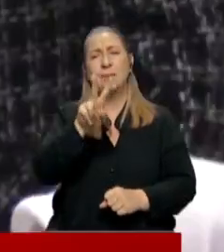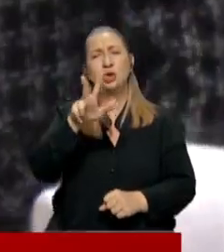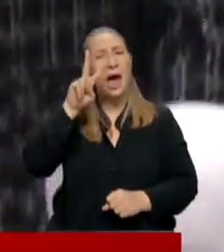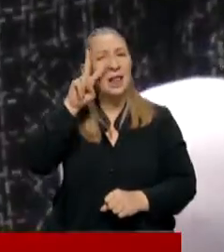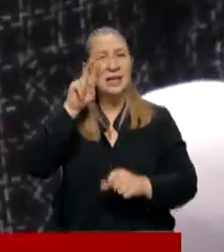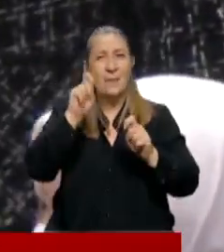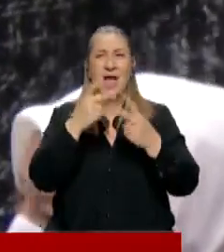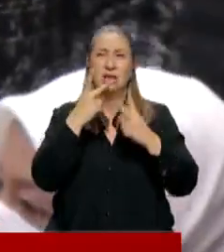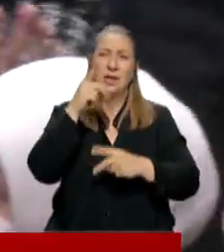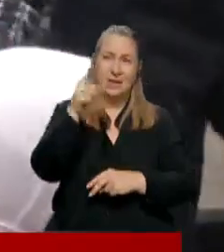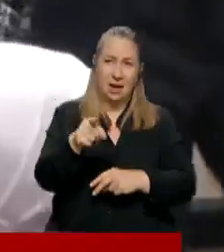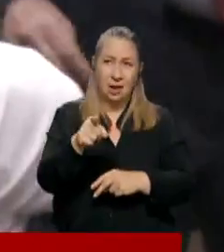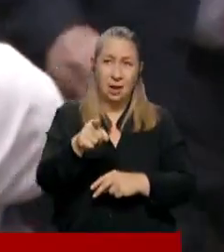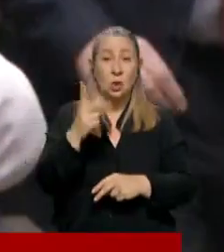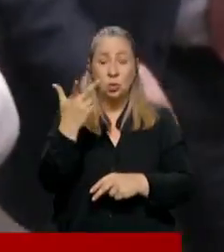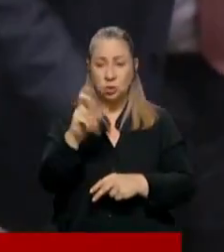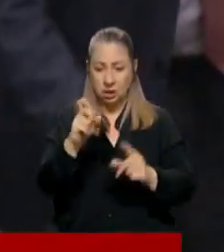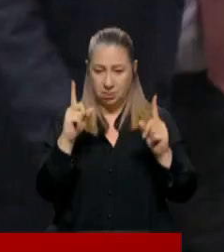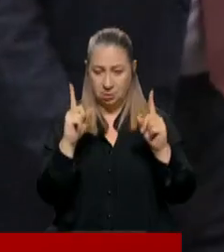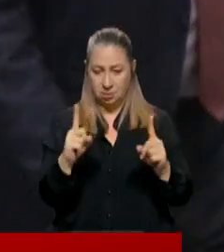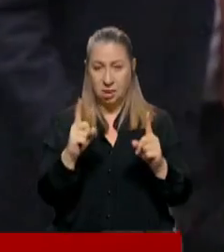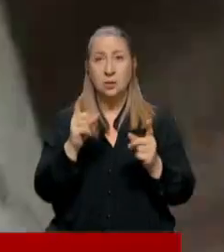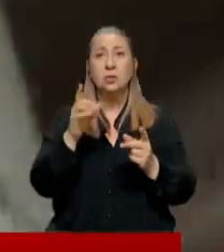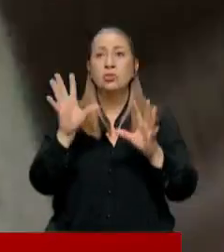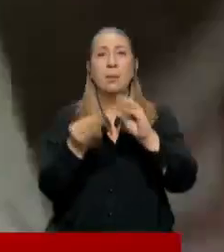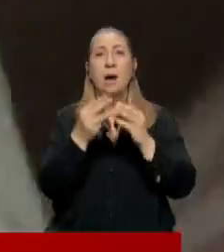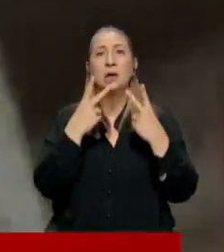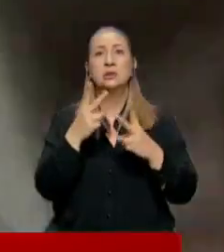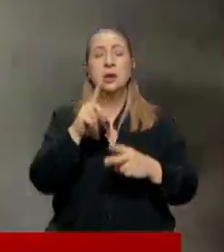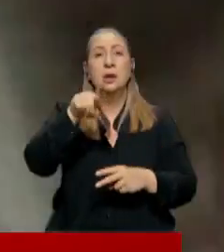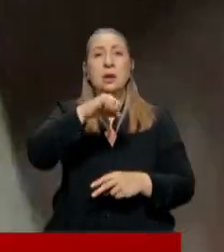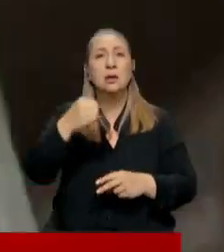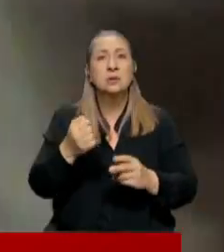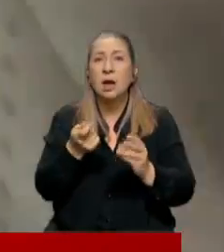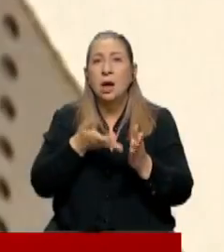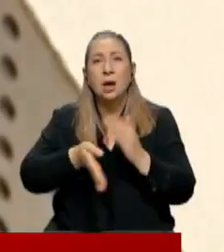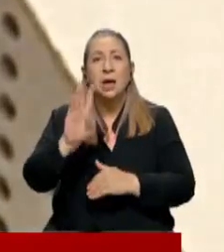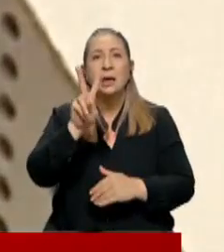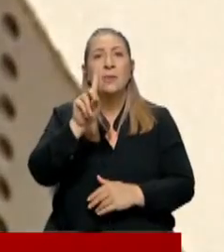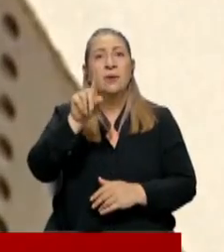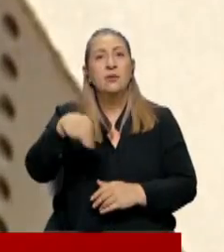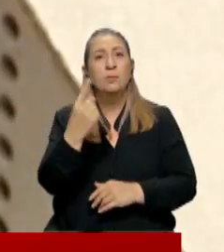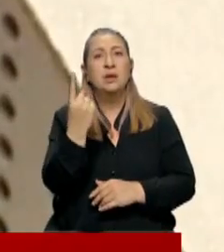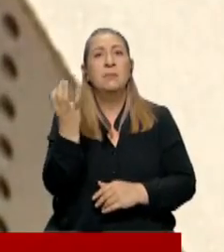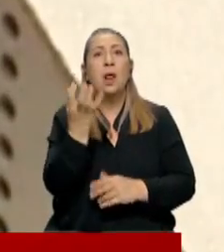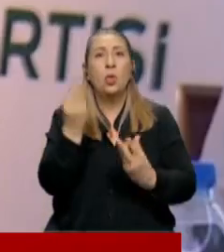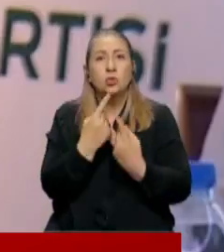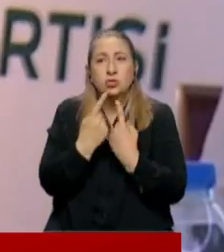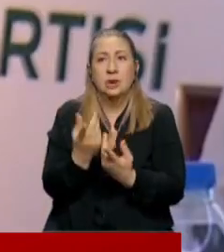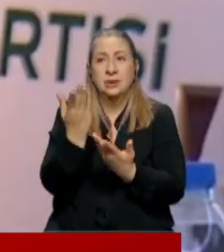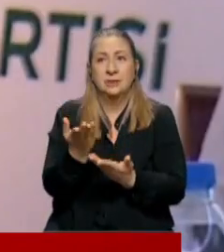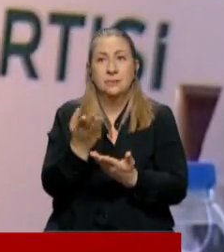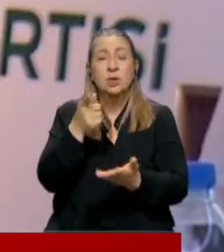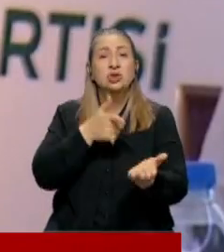yaptığı açıklamada Nurettin Nebati. 3 aylık bilançoyu açıkladı. Hazineden çıkan paranın 21,1 milyar lira olduğunu belirtti.